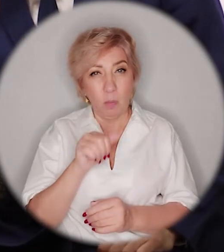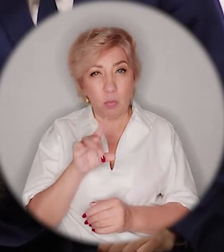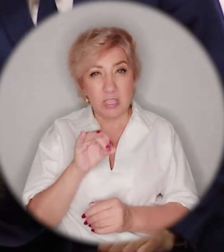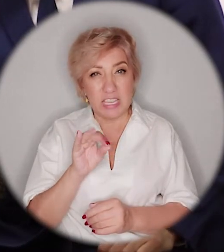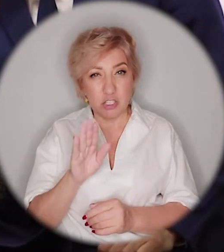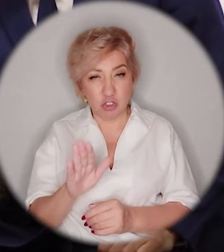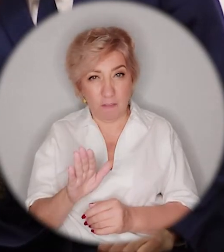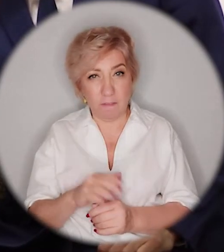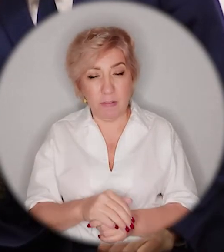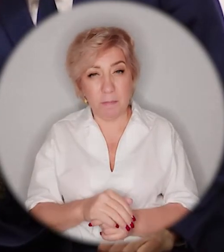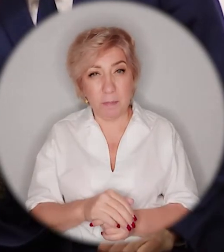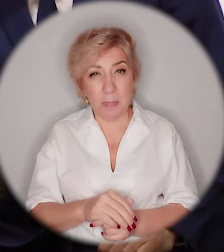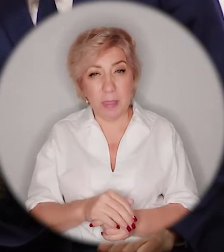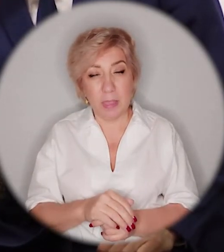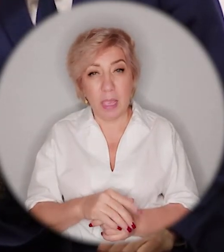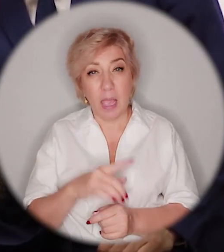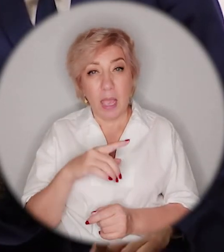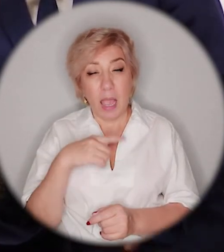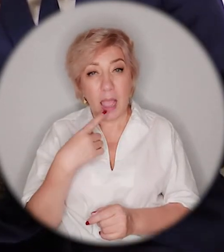у